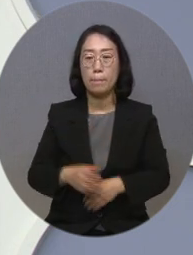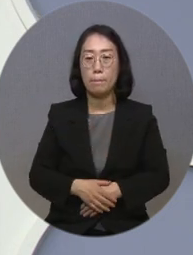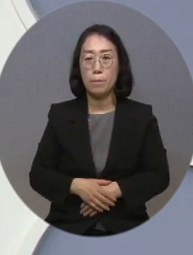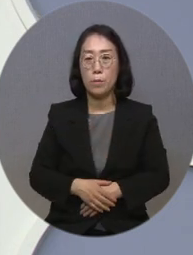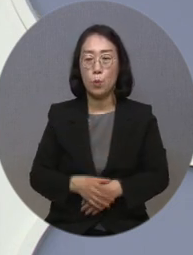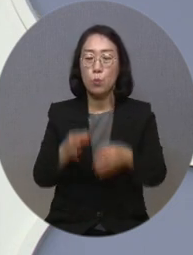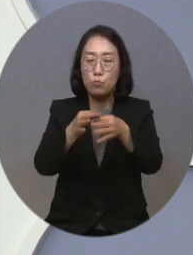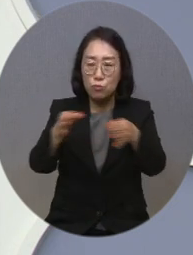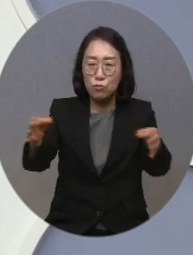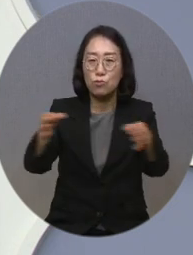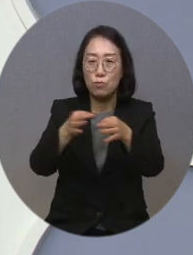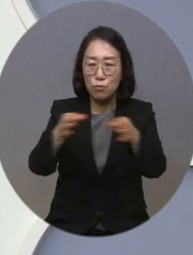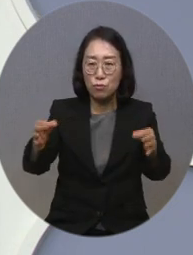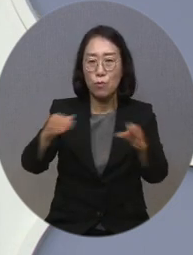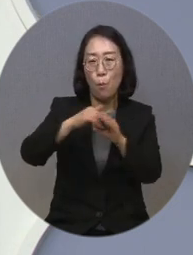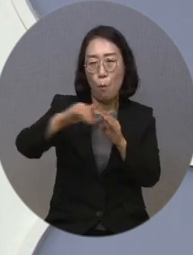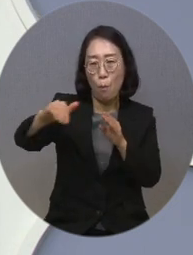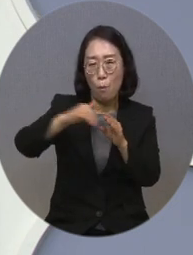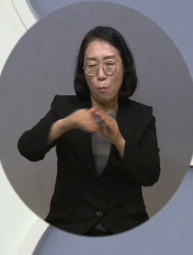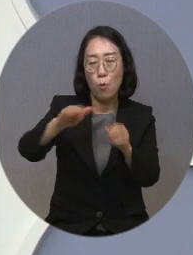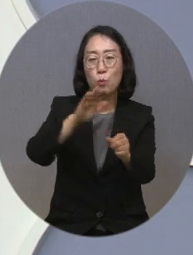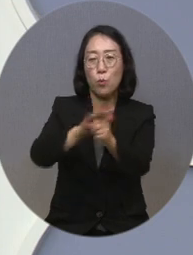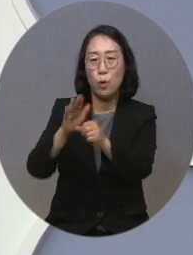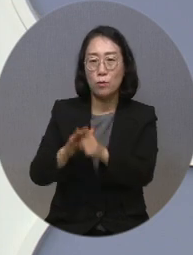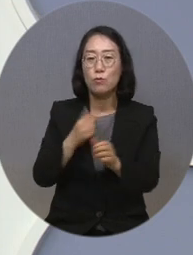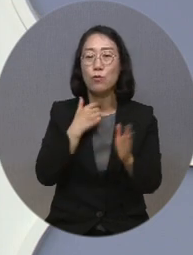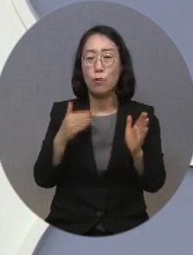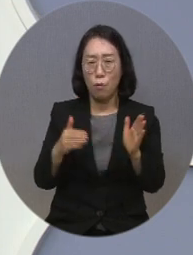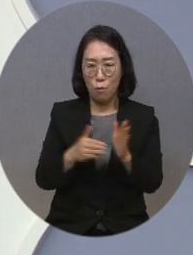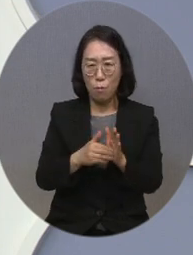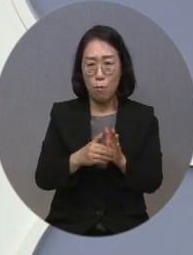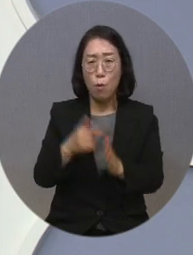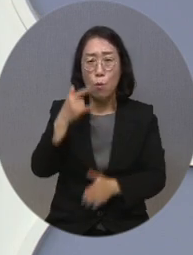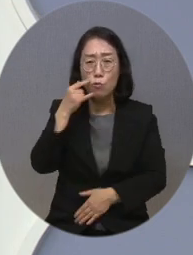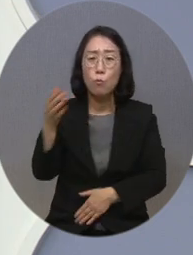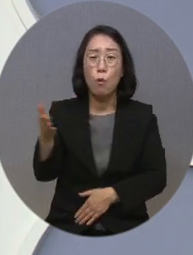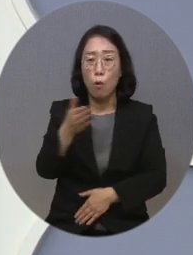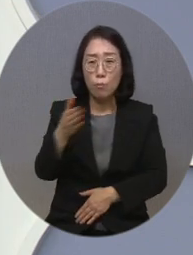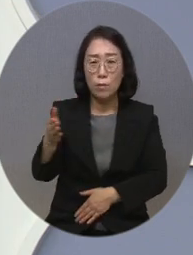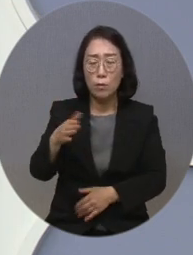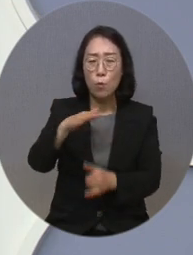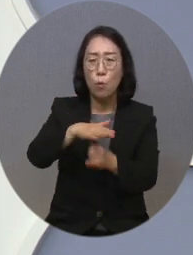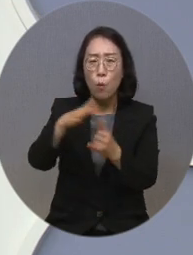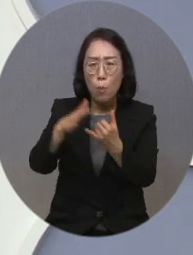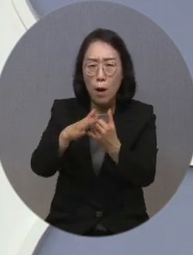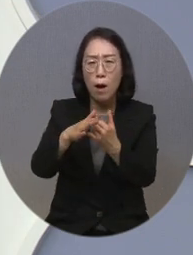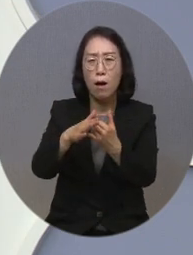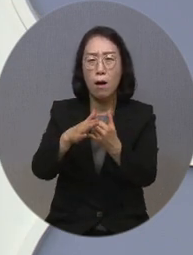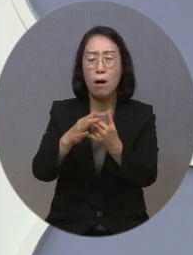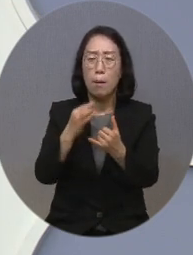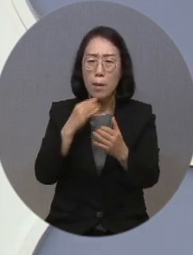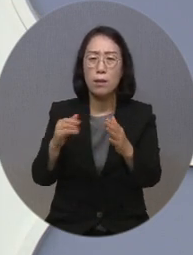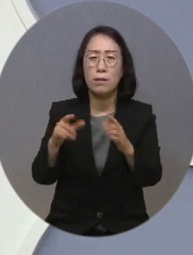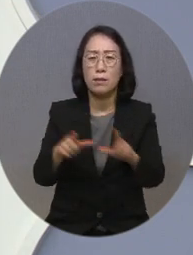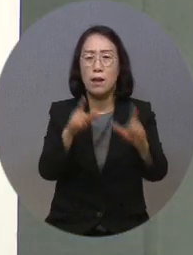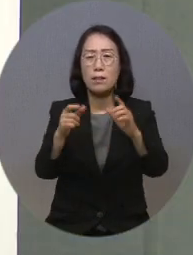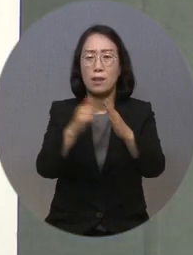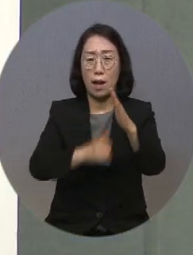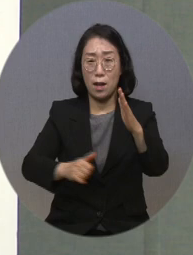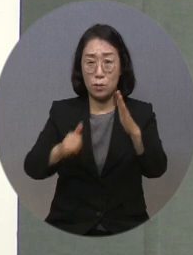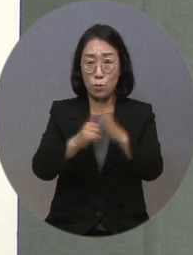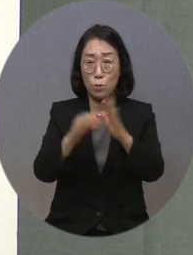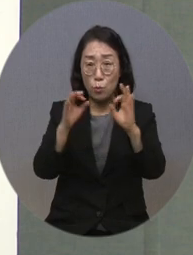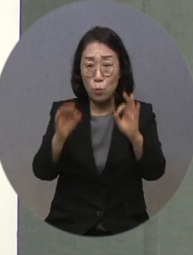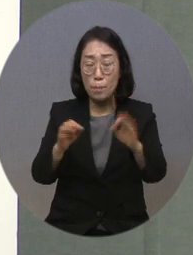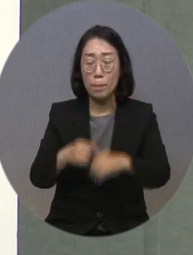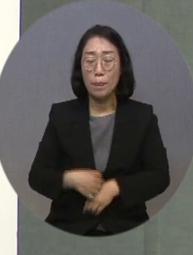이렇게 내서 소년소년 가장이 혜택을 받습니다. 근데 한 가지 그냥 뭐 시간이 없지만